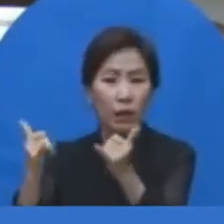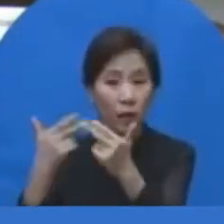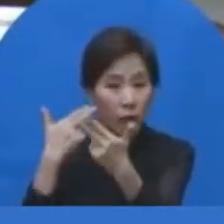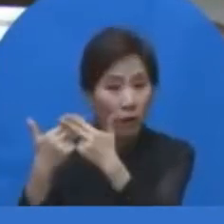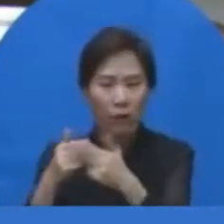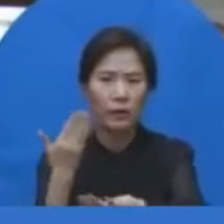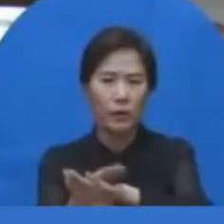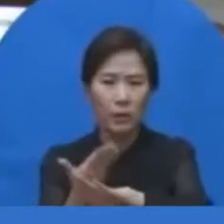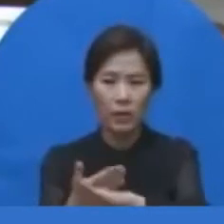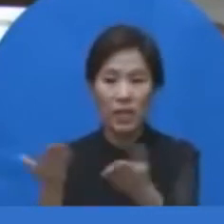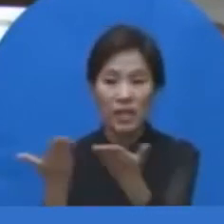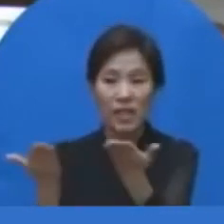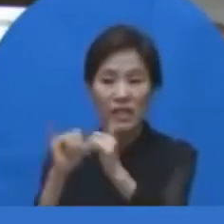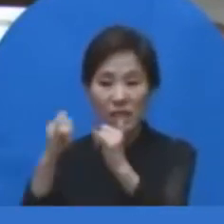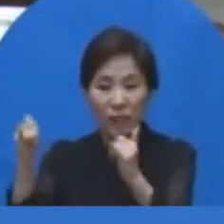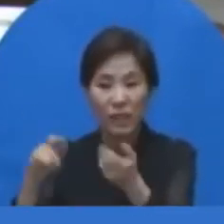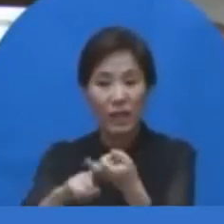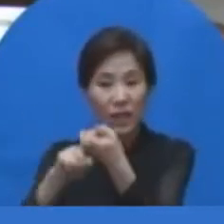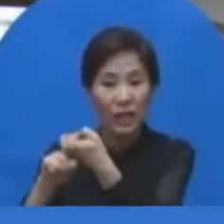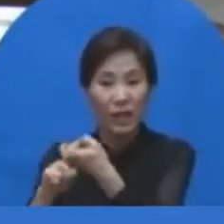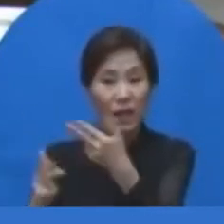근익을 향상하는 목적으로 하기 때문에